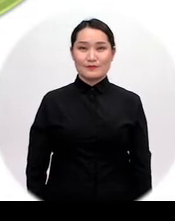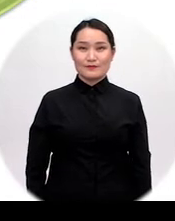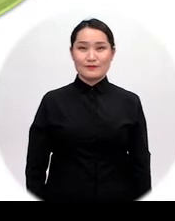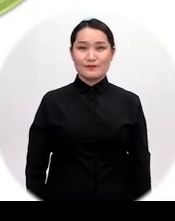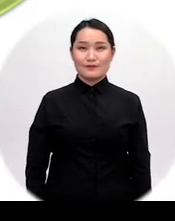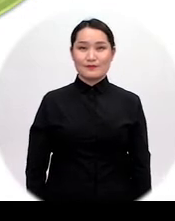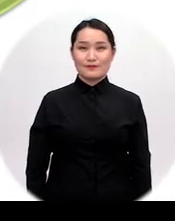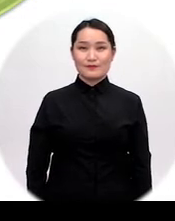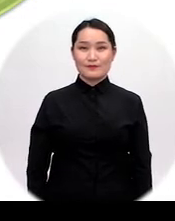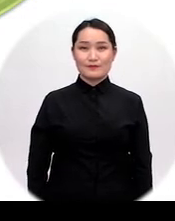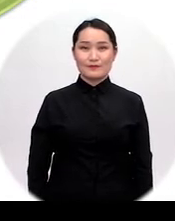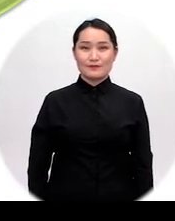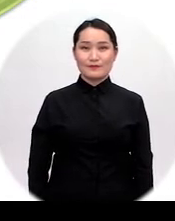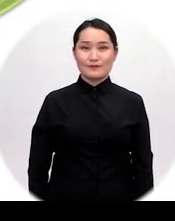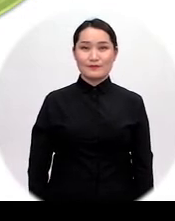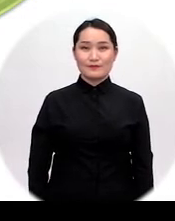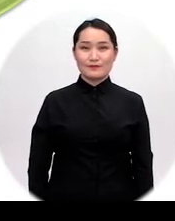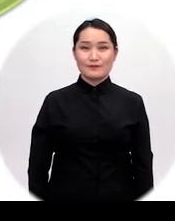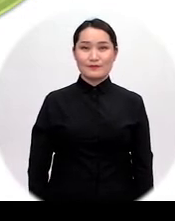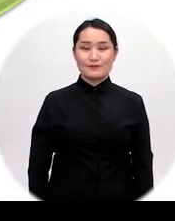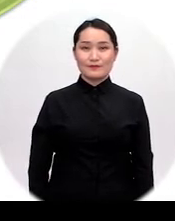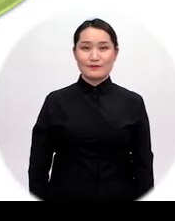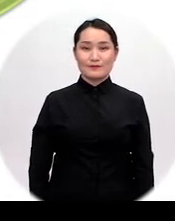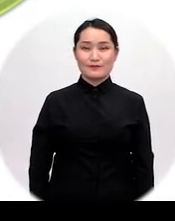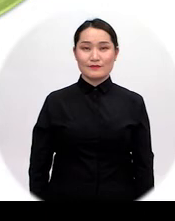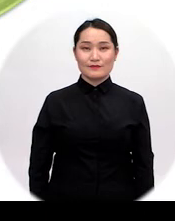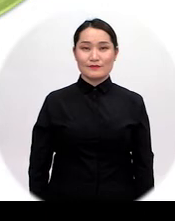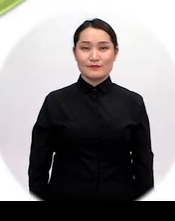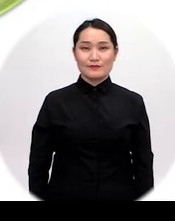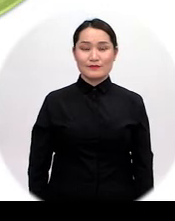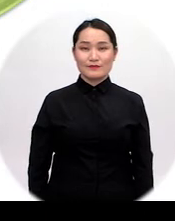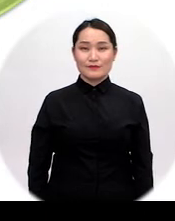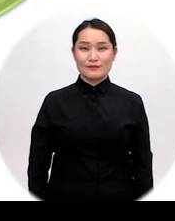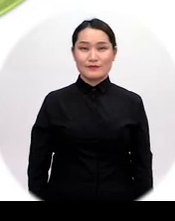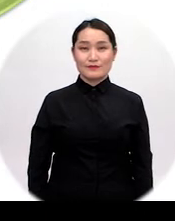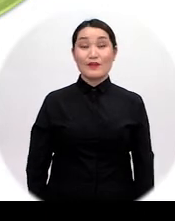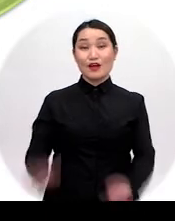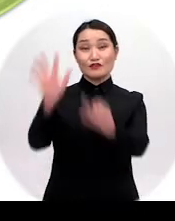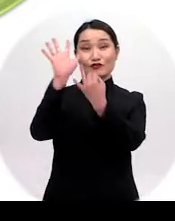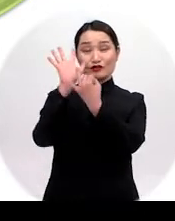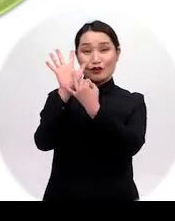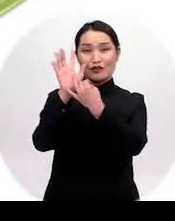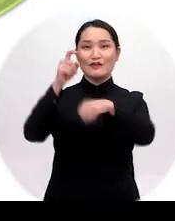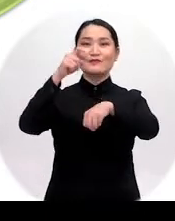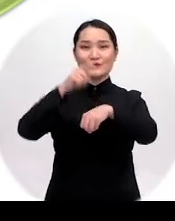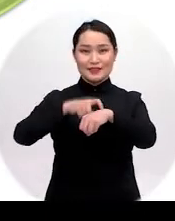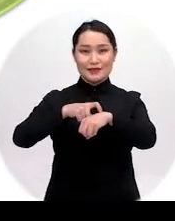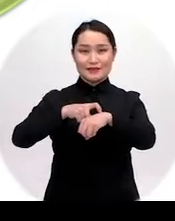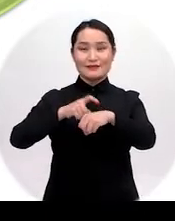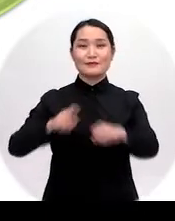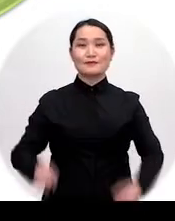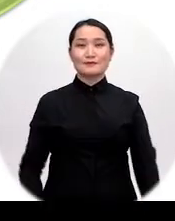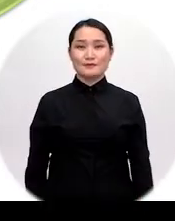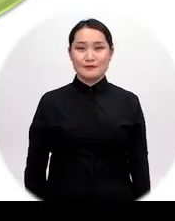За бас нэг удаа тойроод цагийн урт зүг нэгдэн тойроод 7 цагийг зааж байна.